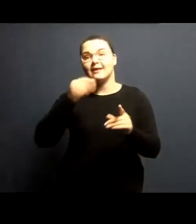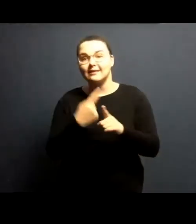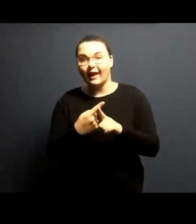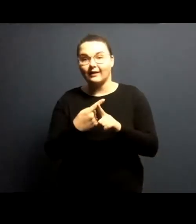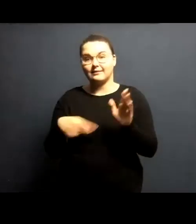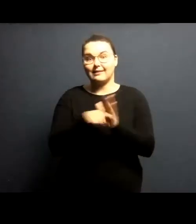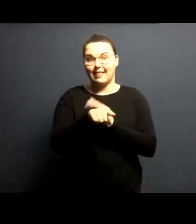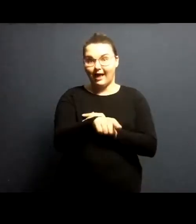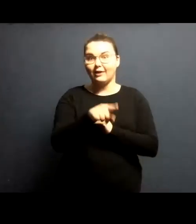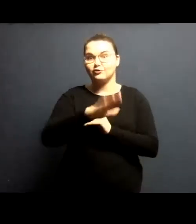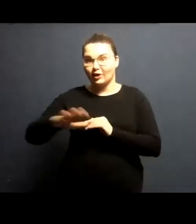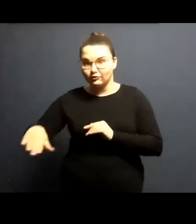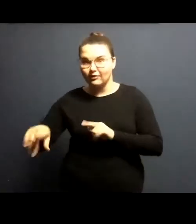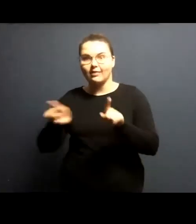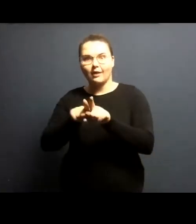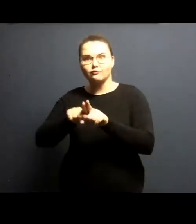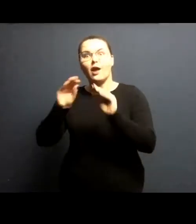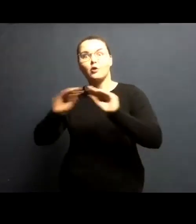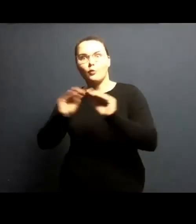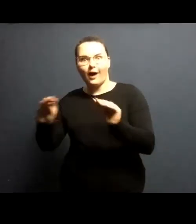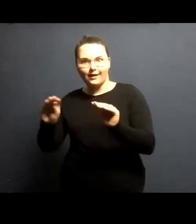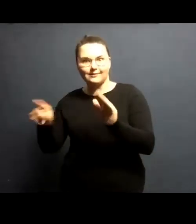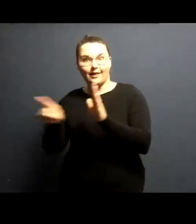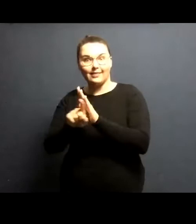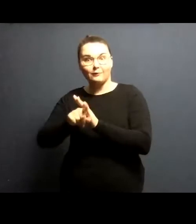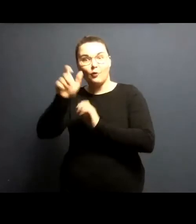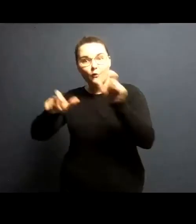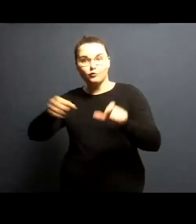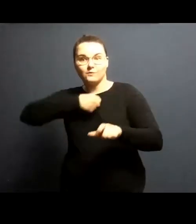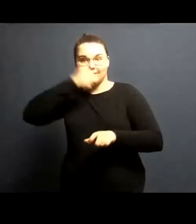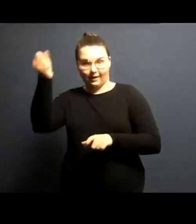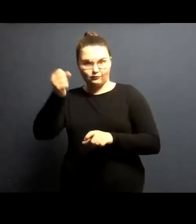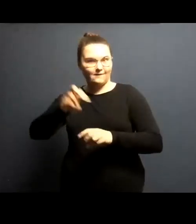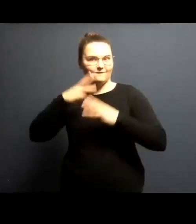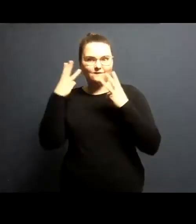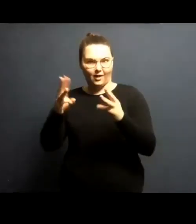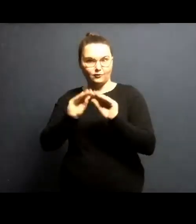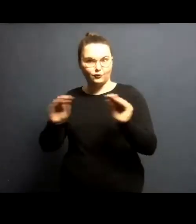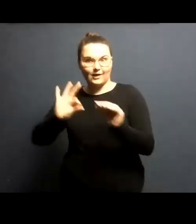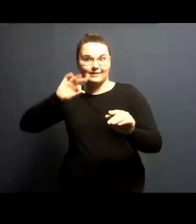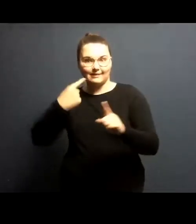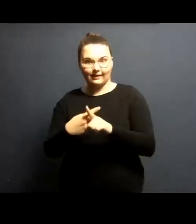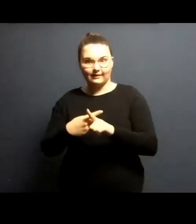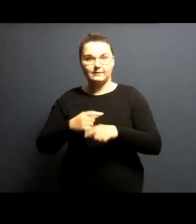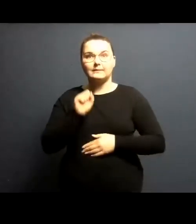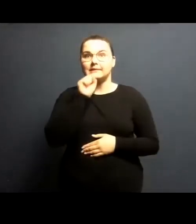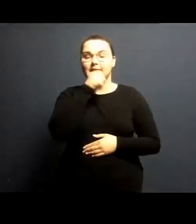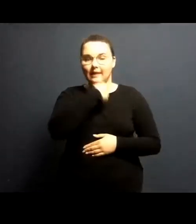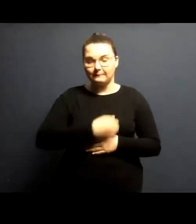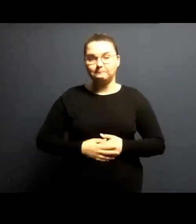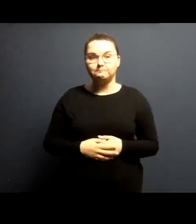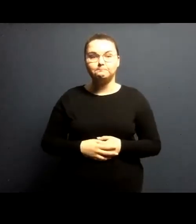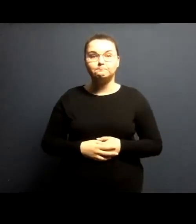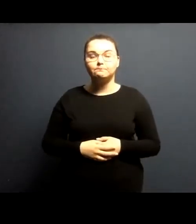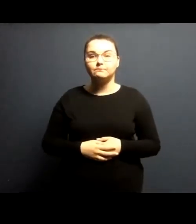i edukacja seksualna dla ludzi starych, ponieważ ona również jest potrzebna we współczesnej rzeczywistości społecznej.